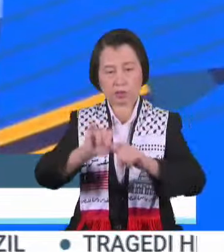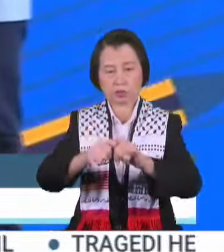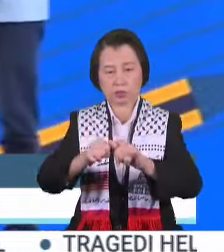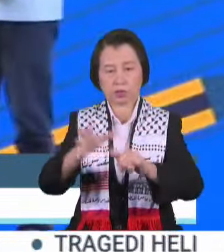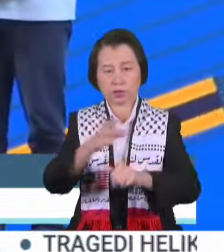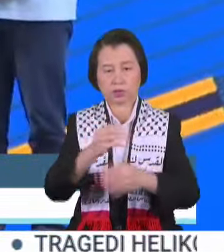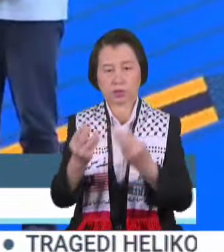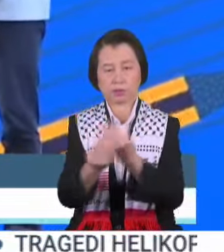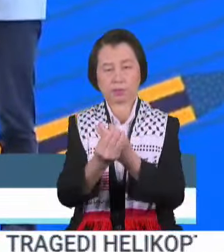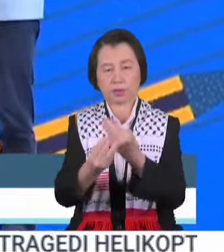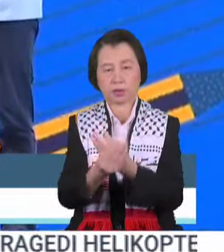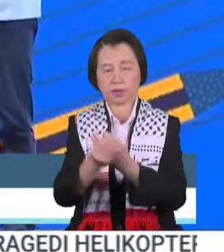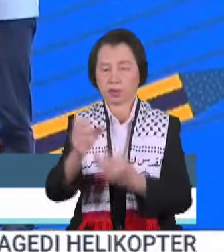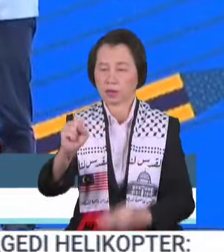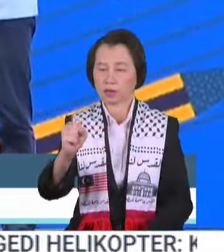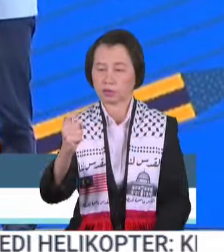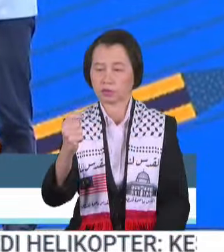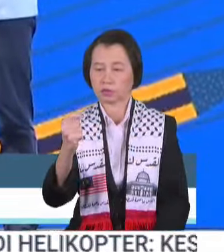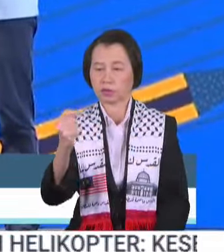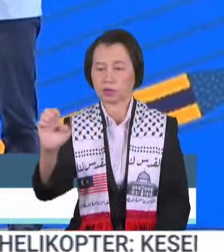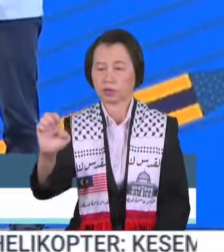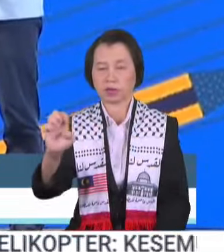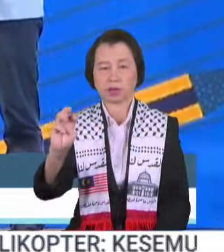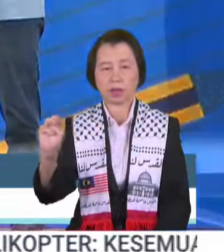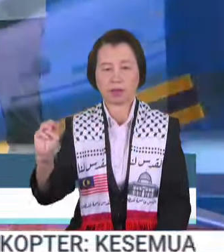dan matematik STEM.